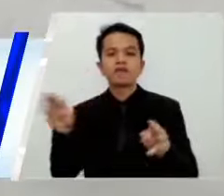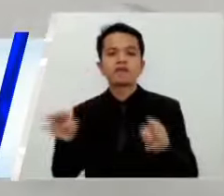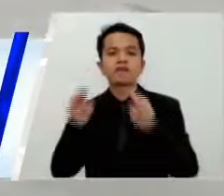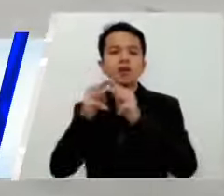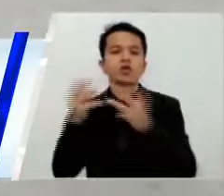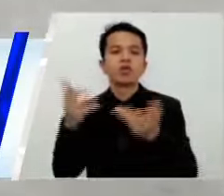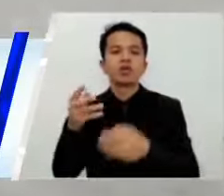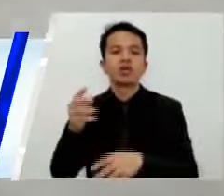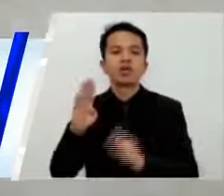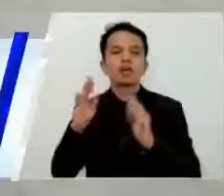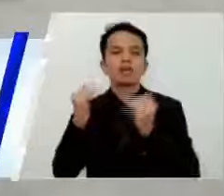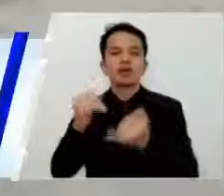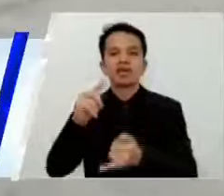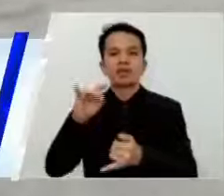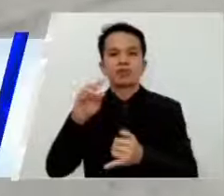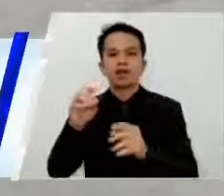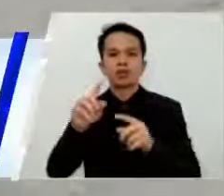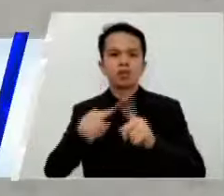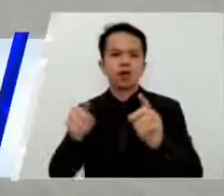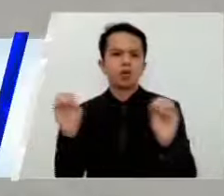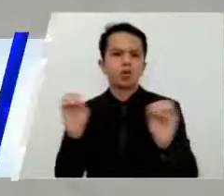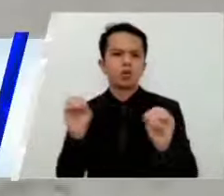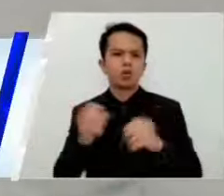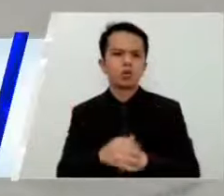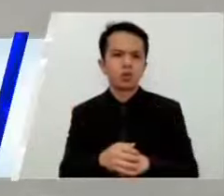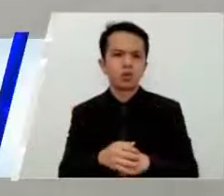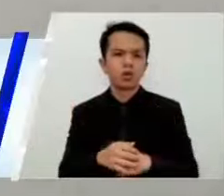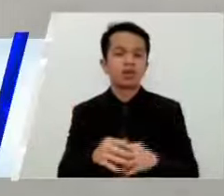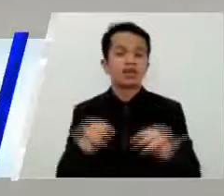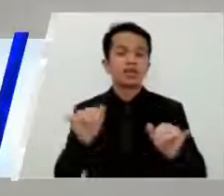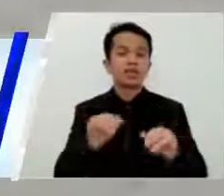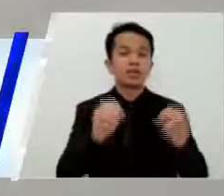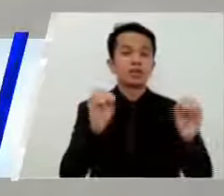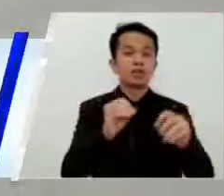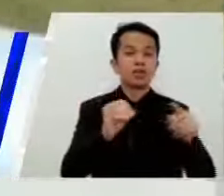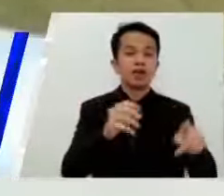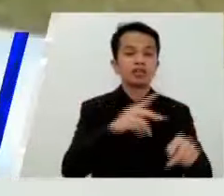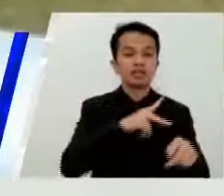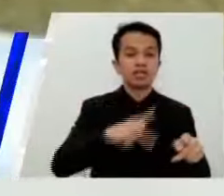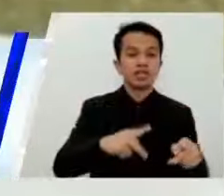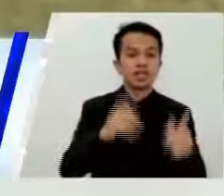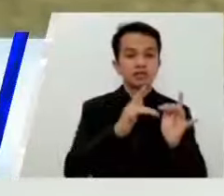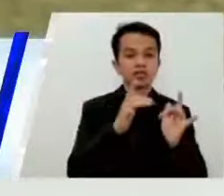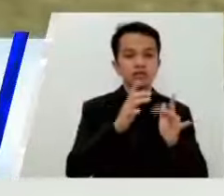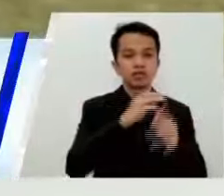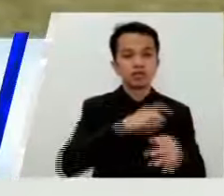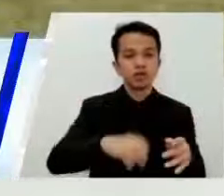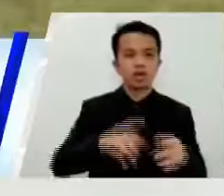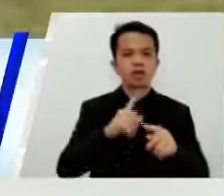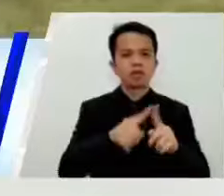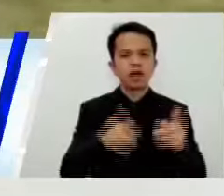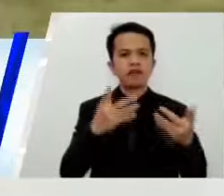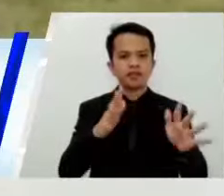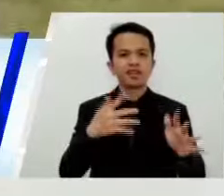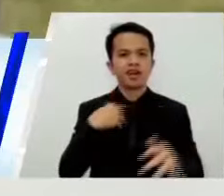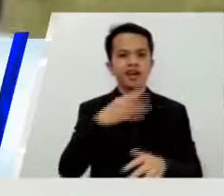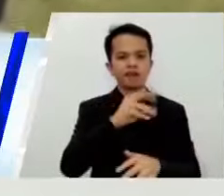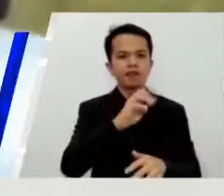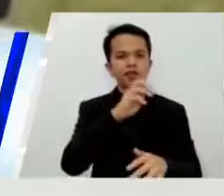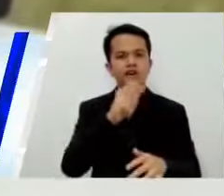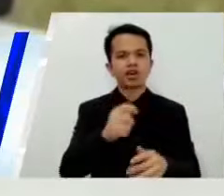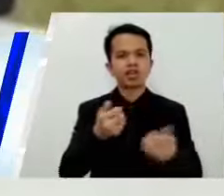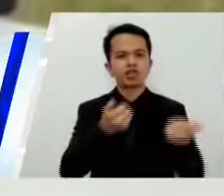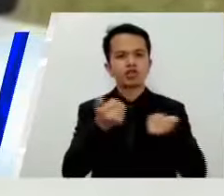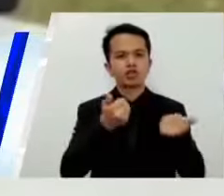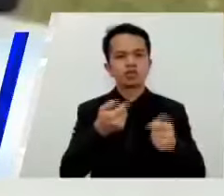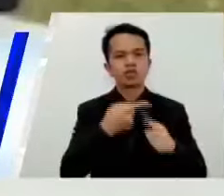Tamayong pero wala siya roon. Wala rin siya sa Kingdom of Jesus Christ pero naibot na ng PNP ang warrant sa administrator ng